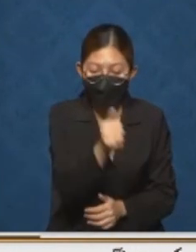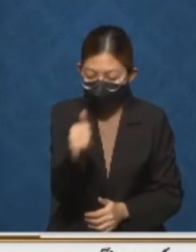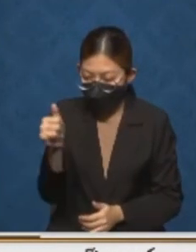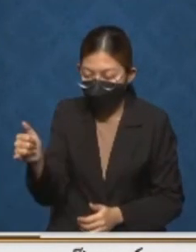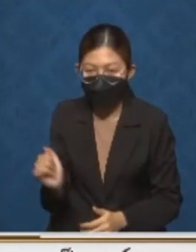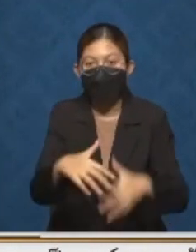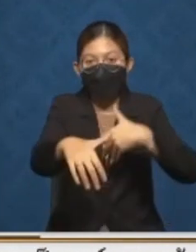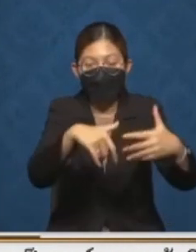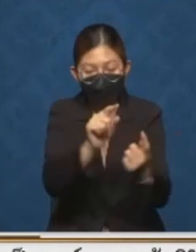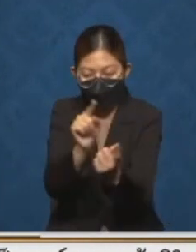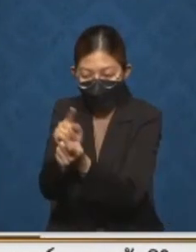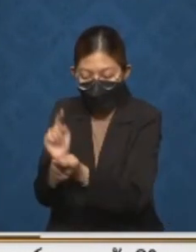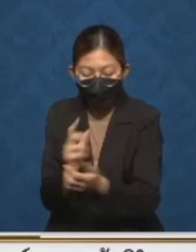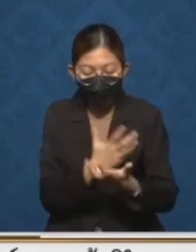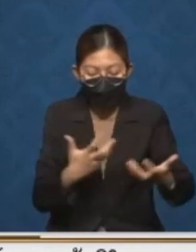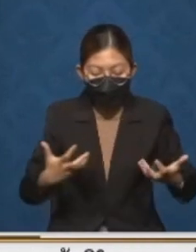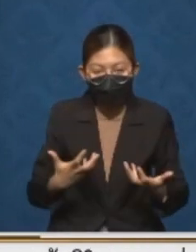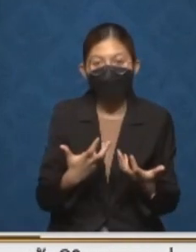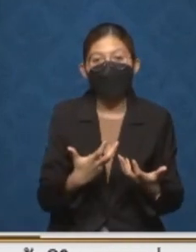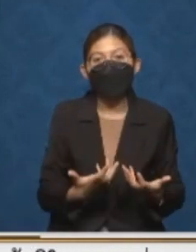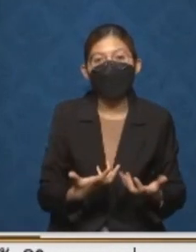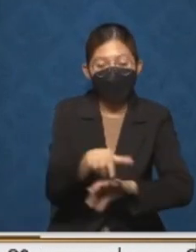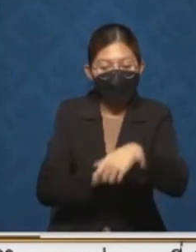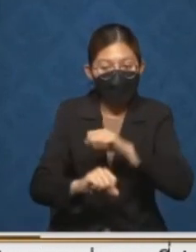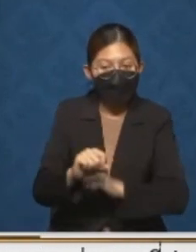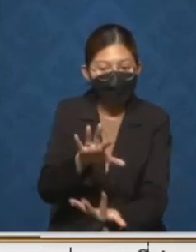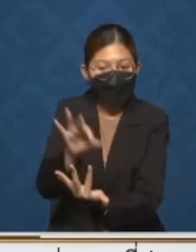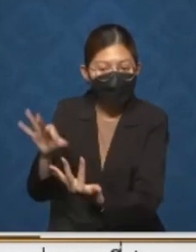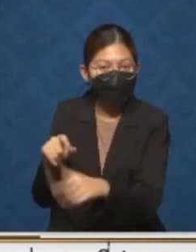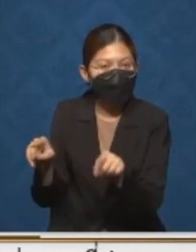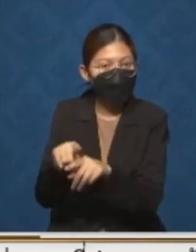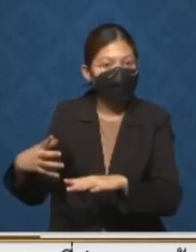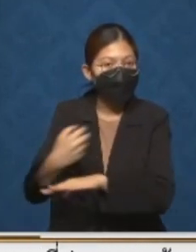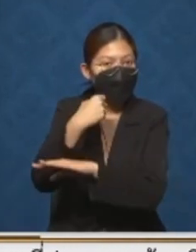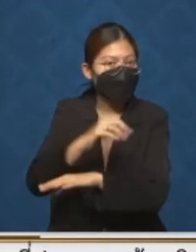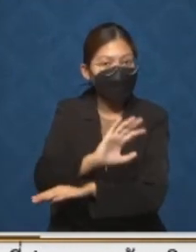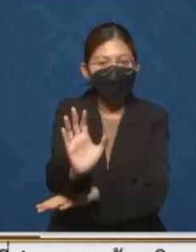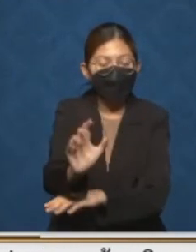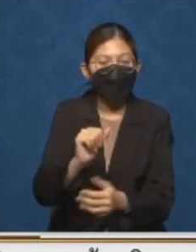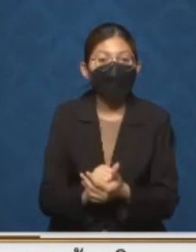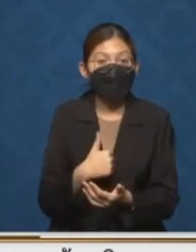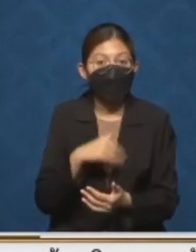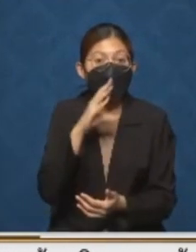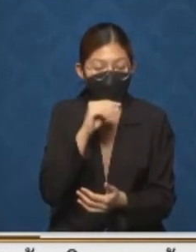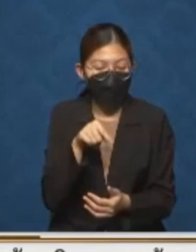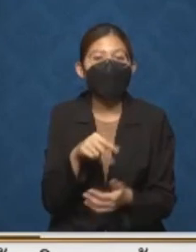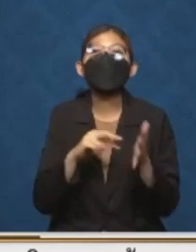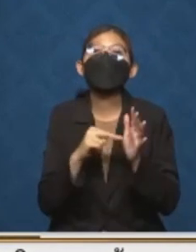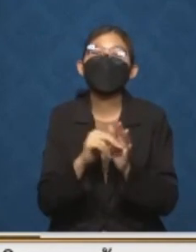ารนำสิ่งของบนเท่าทุzetอย่เลือกปฏิบัติแบการเมืองครัที่ผมพูเช่นนี้ถ้ประทานกก็เพราว่า